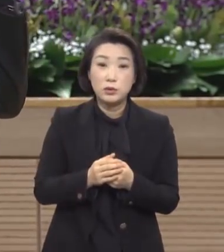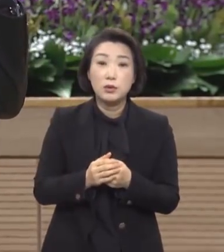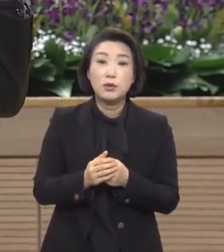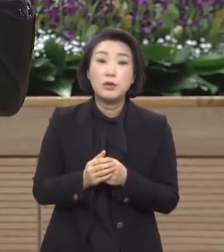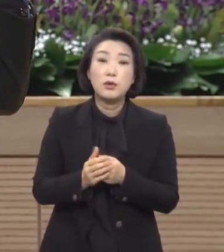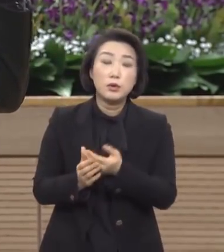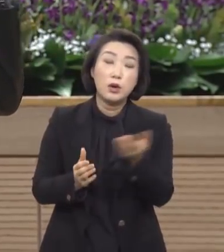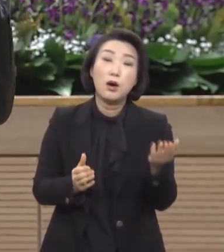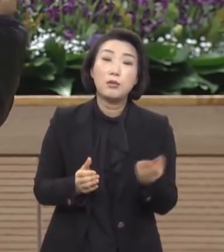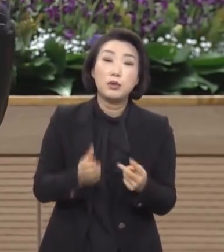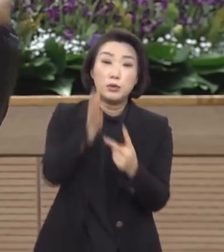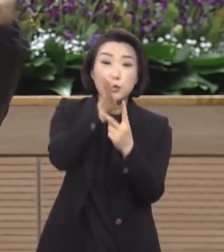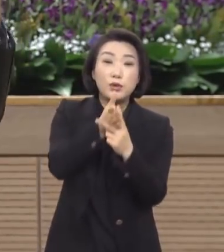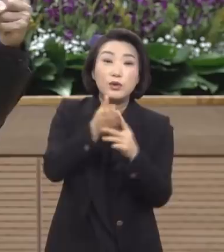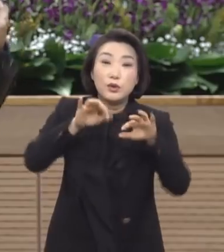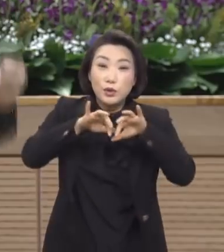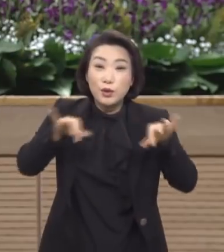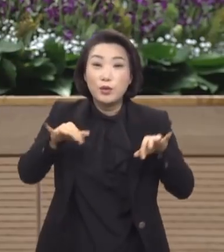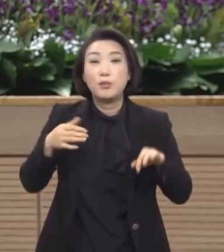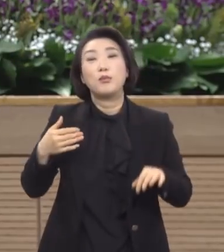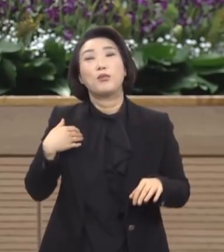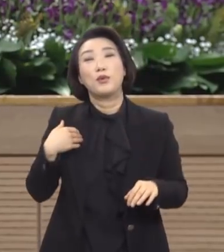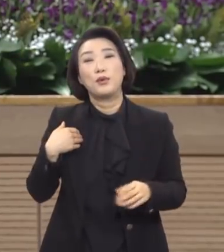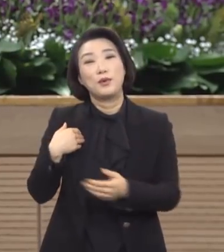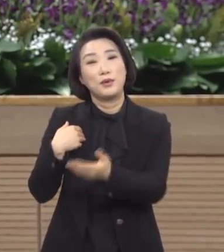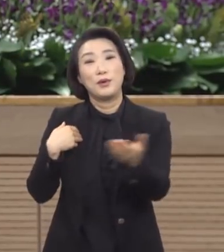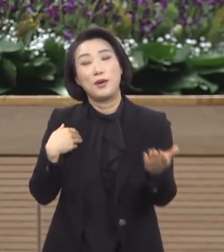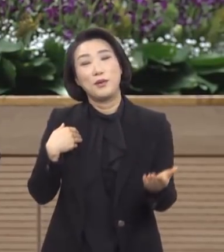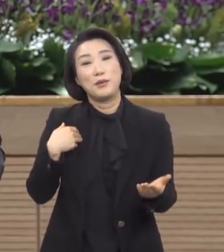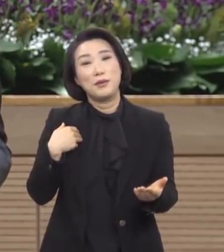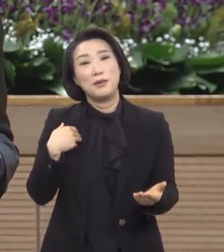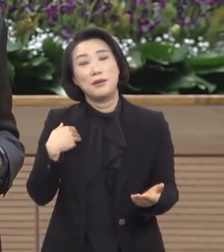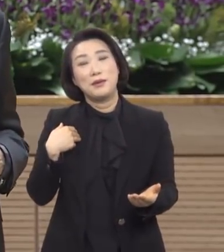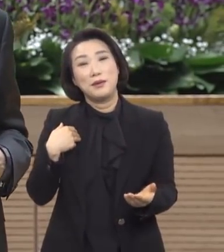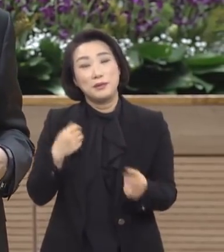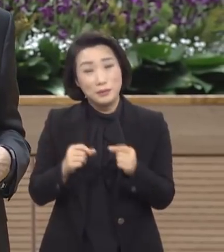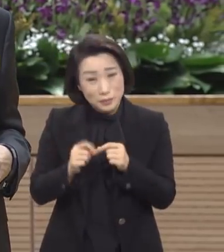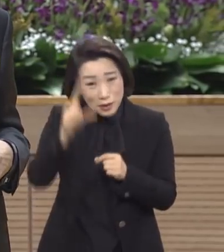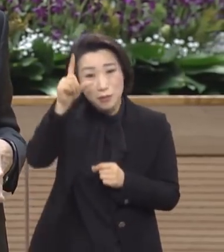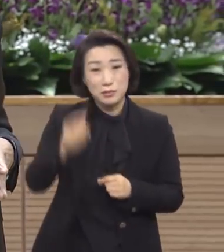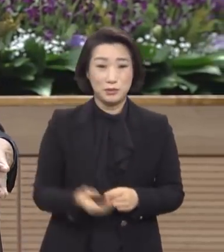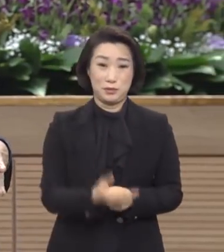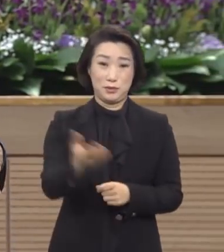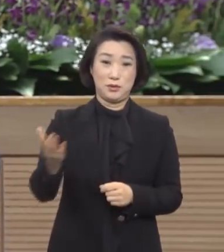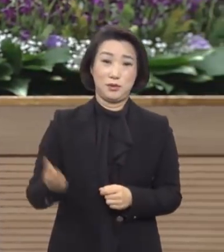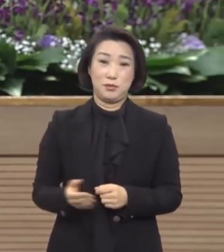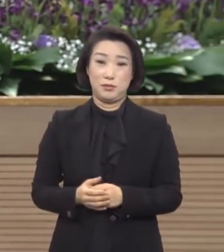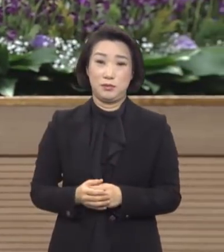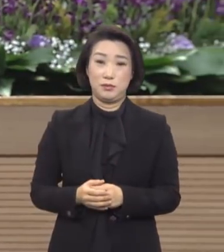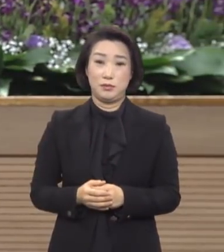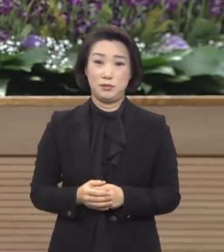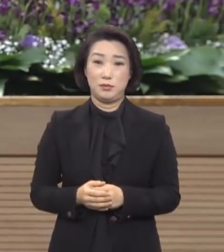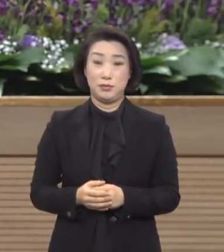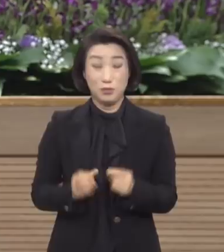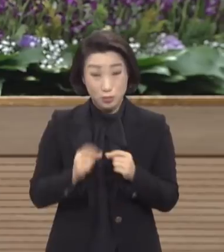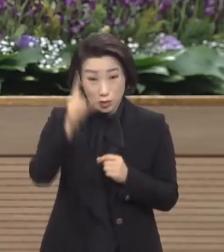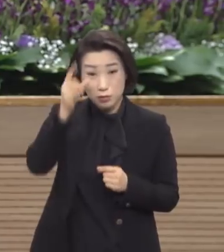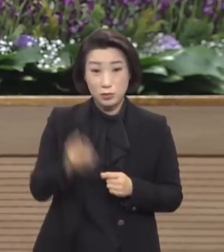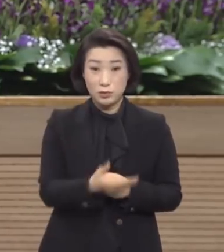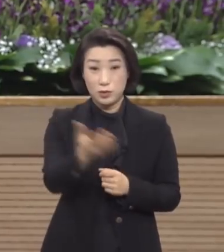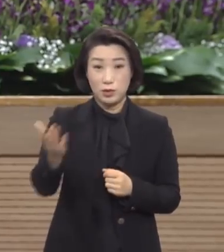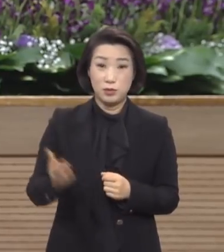어떻게 나누어지는가에 대해서 모르는 사람이 좀 많아요. 좀